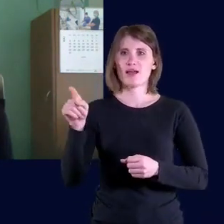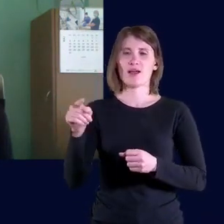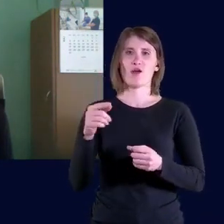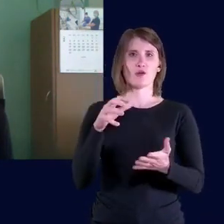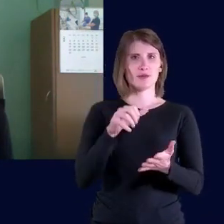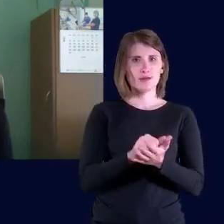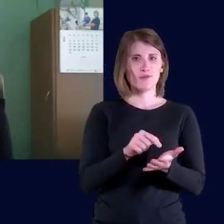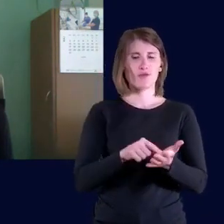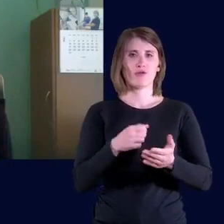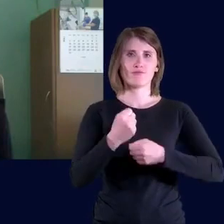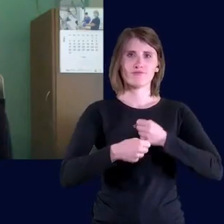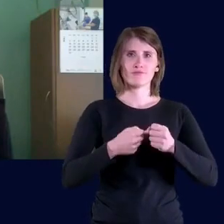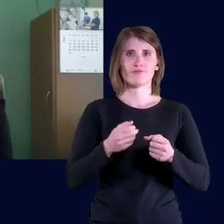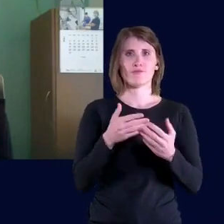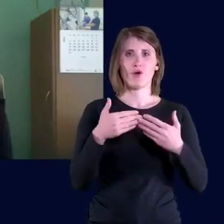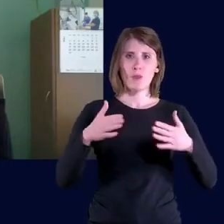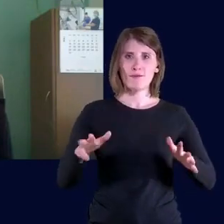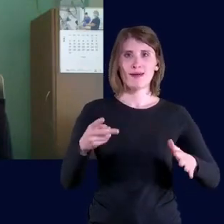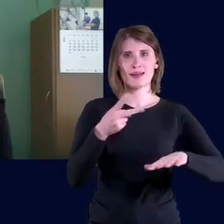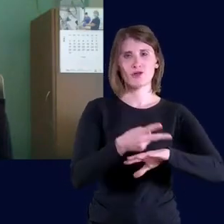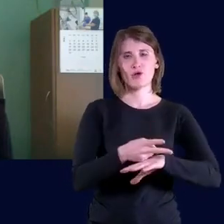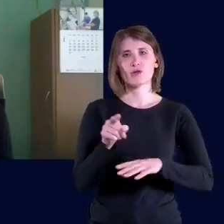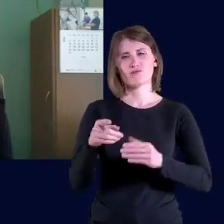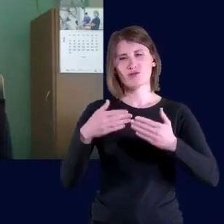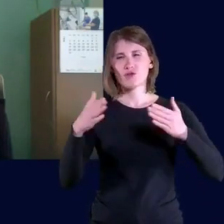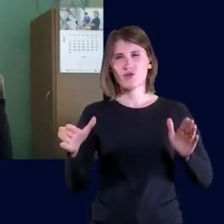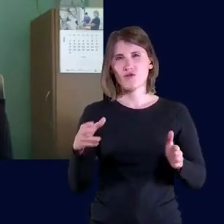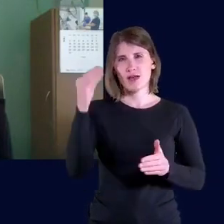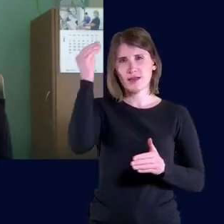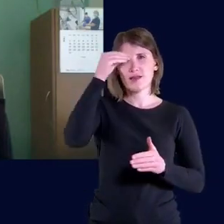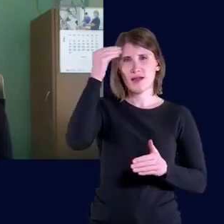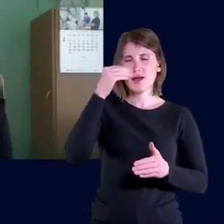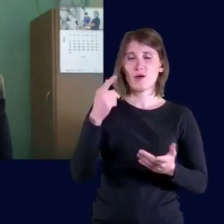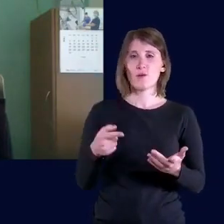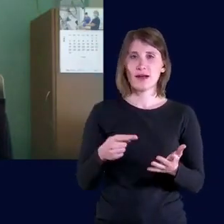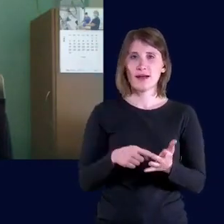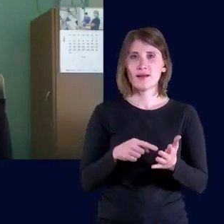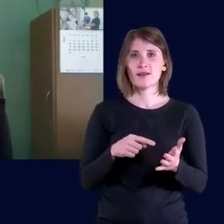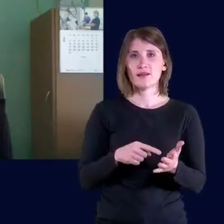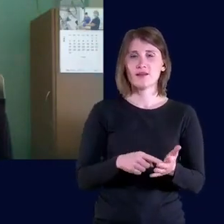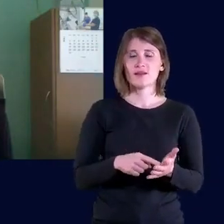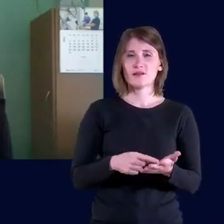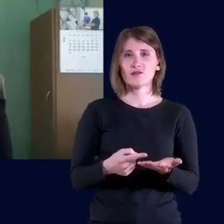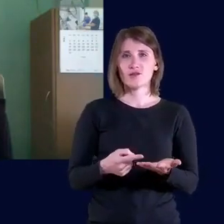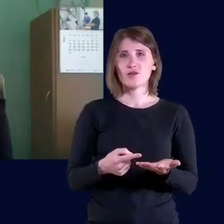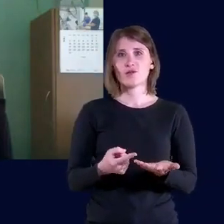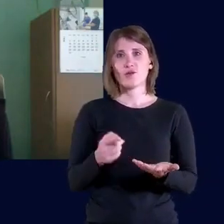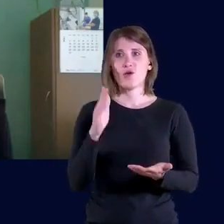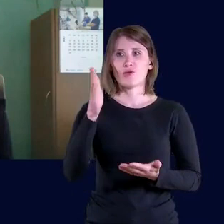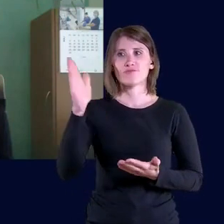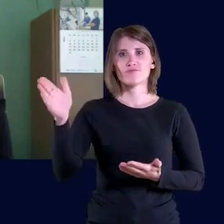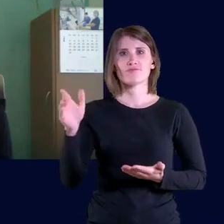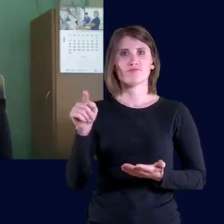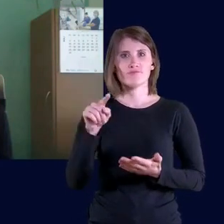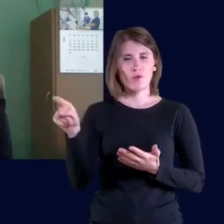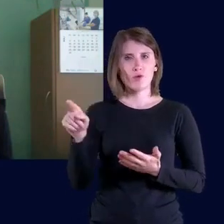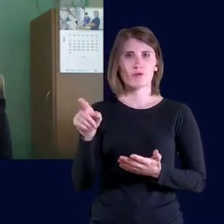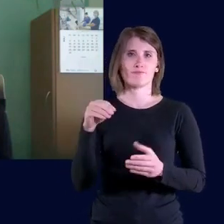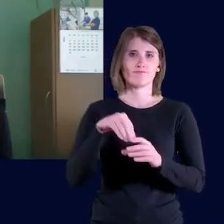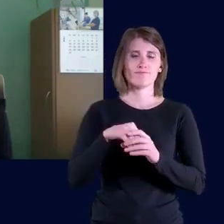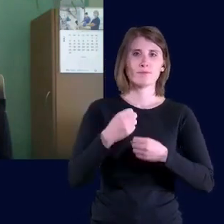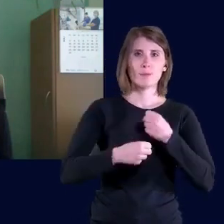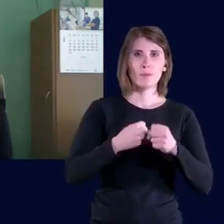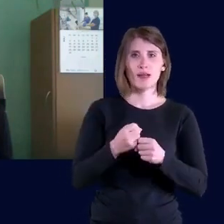dostępem No ale to jest czy otwartą nauką generalnie Ale to jest tacy bibliotekarze mogą gwarantować